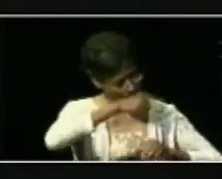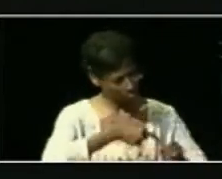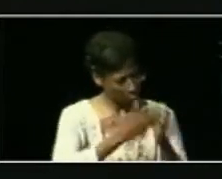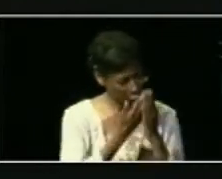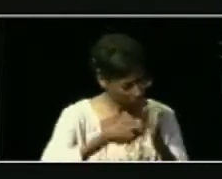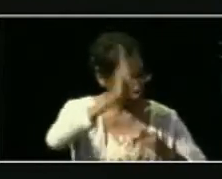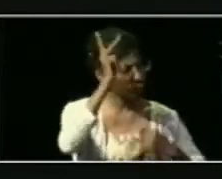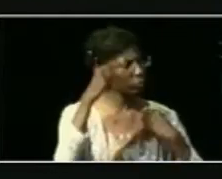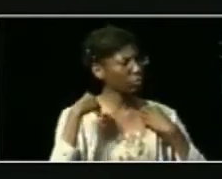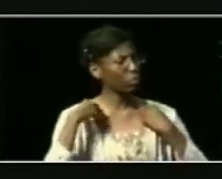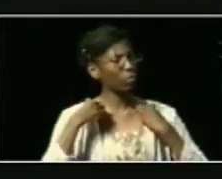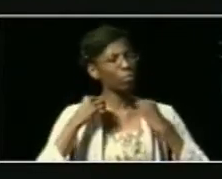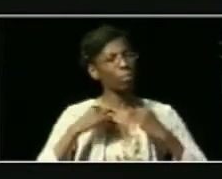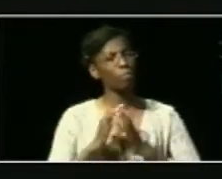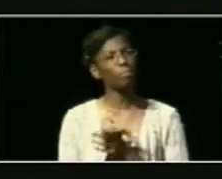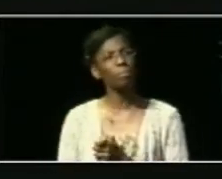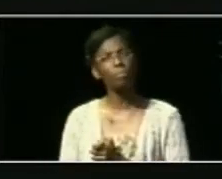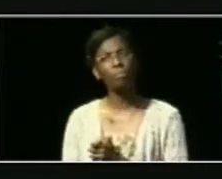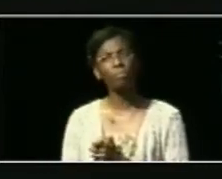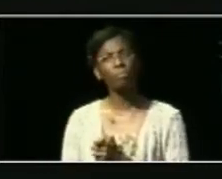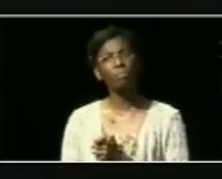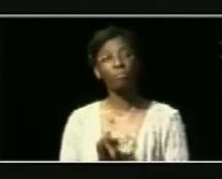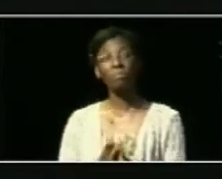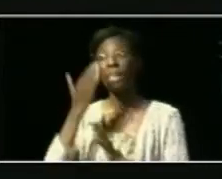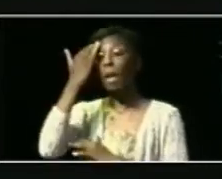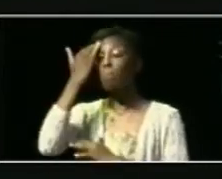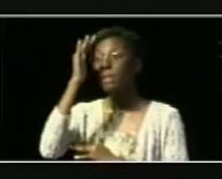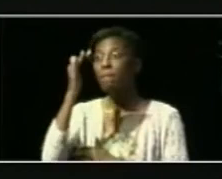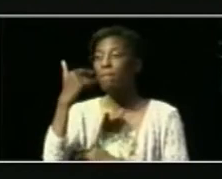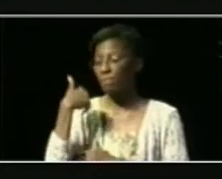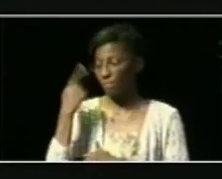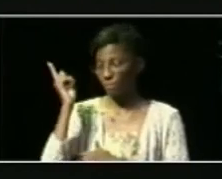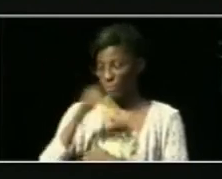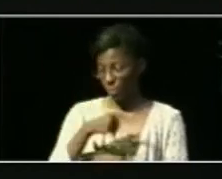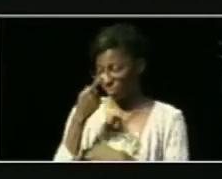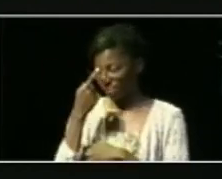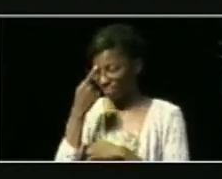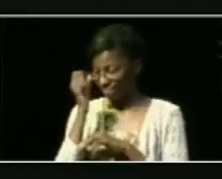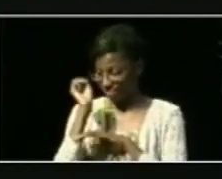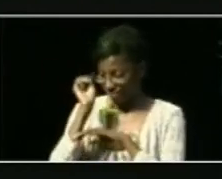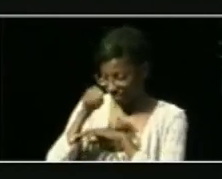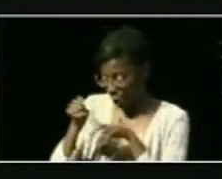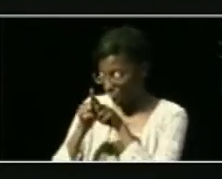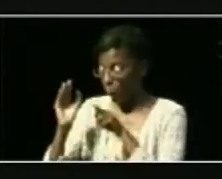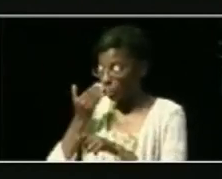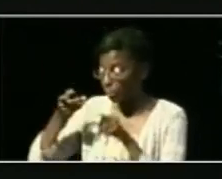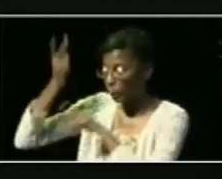be submitting myself to the Lord more. Et quand je dois me soumettre davantage au Seigneur. You